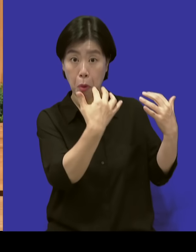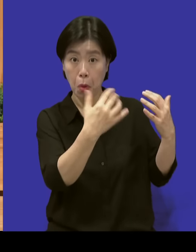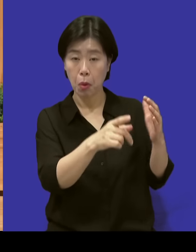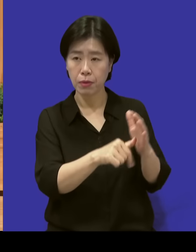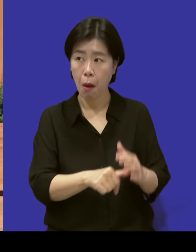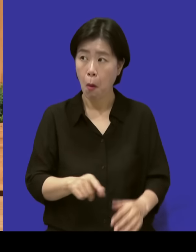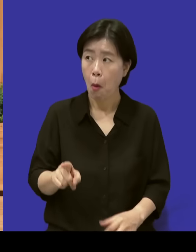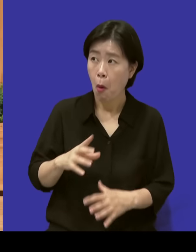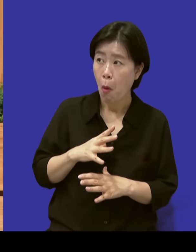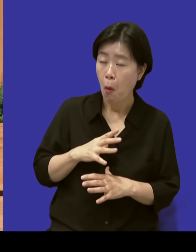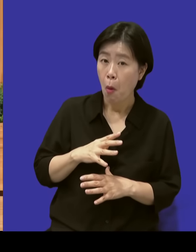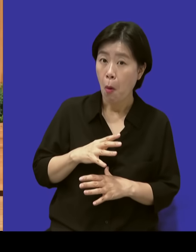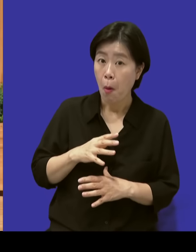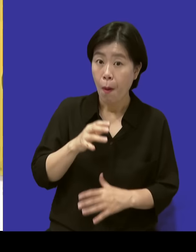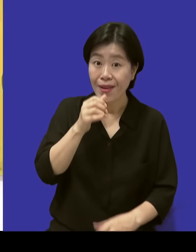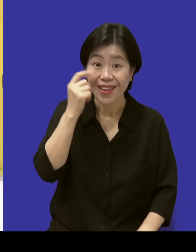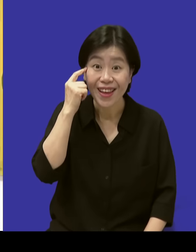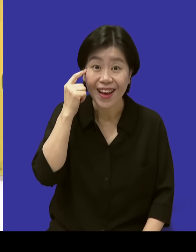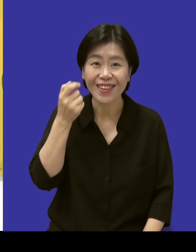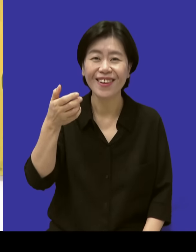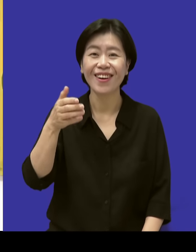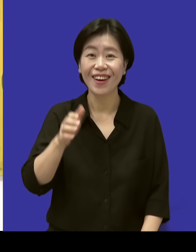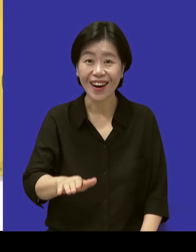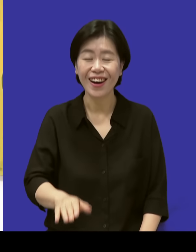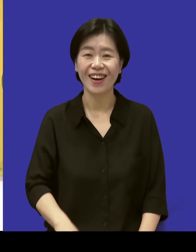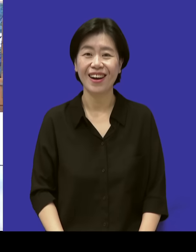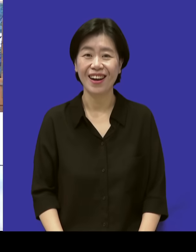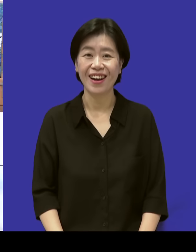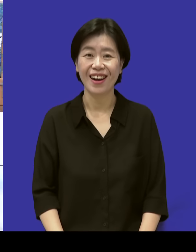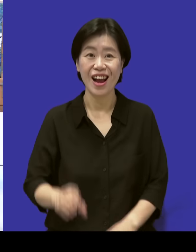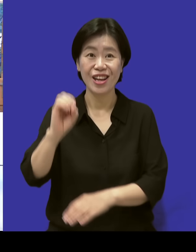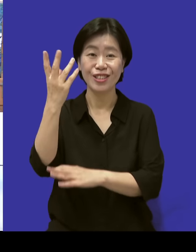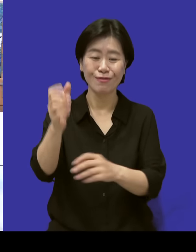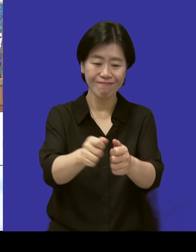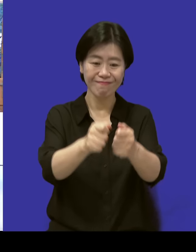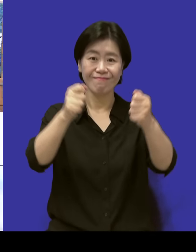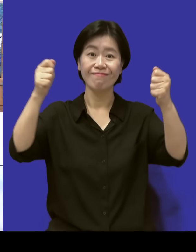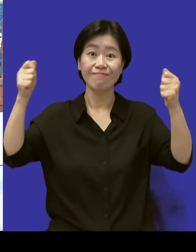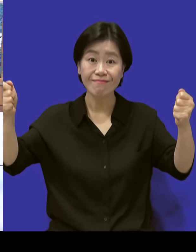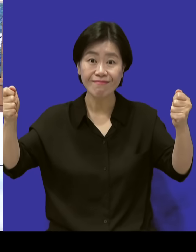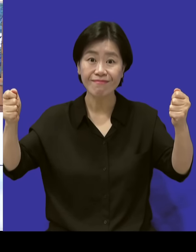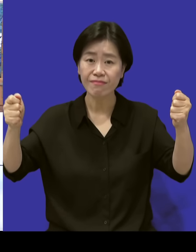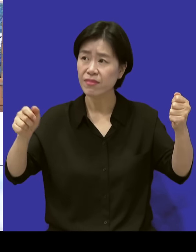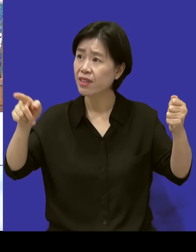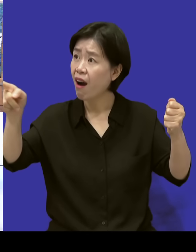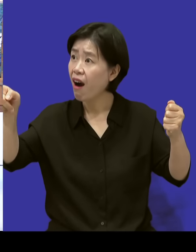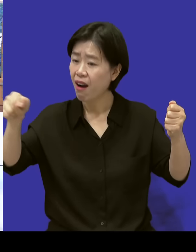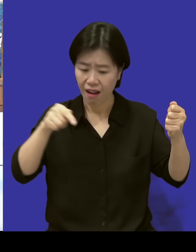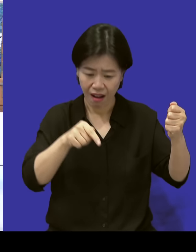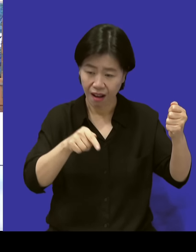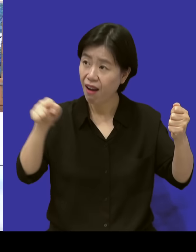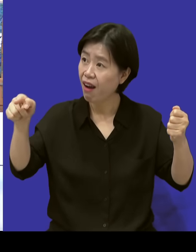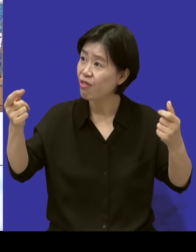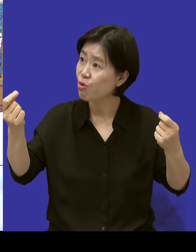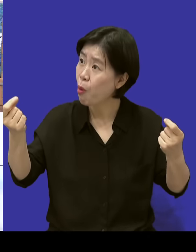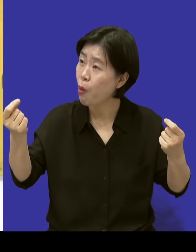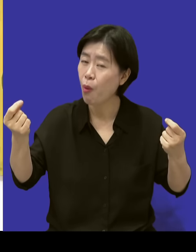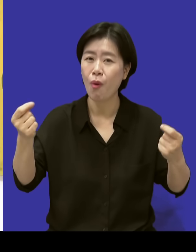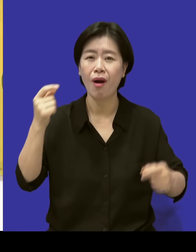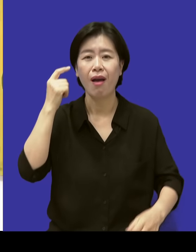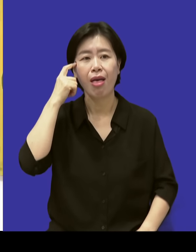약간 예, 그런 예. 느낌이었는데 예. 이제 신문에 딱 보고 피지컬백 나오셨다 이렇게 예. 애들이 소문이 난 거예요.